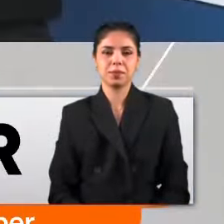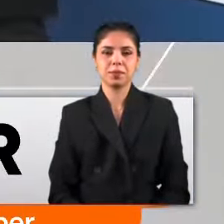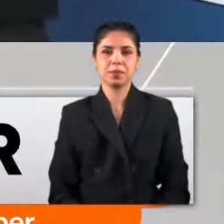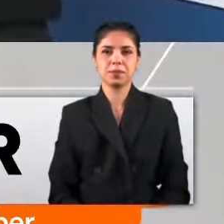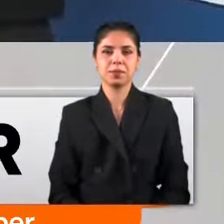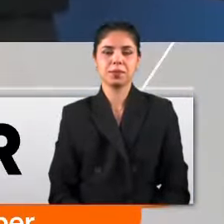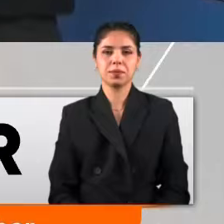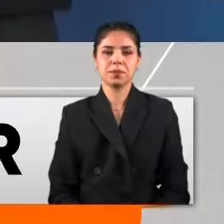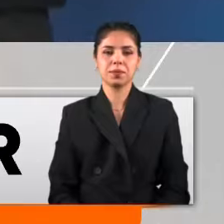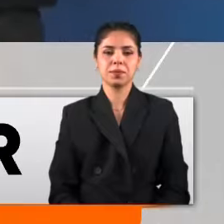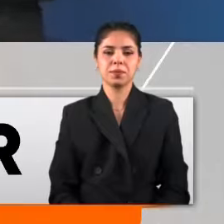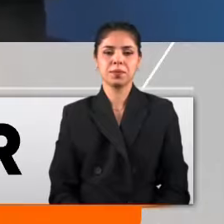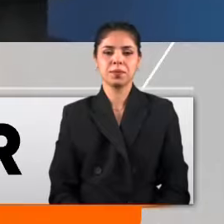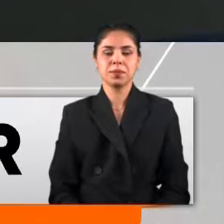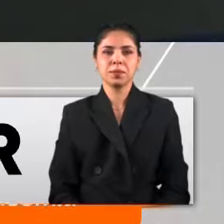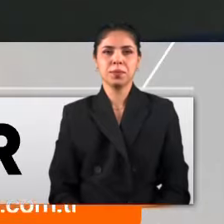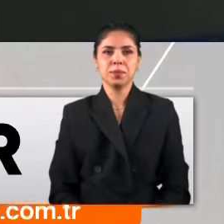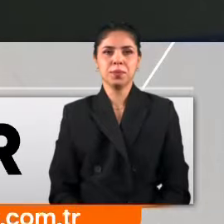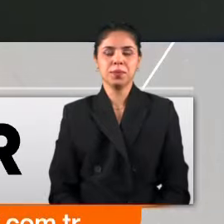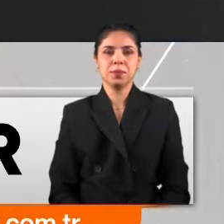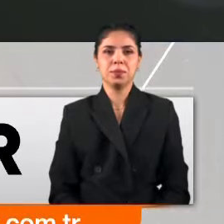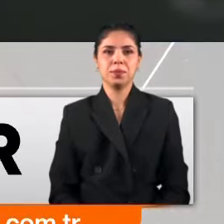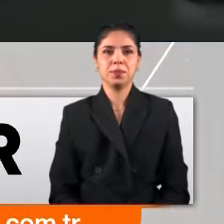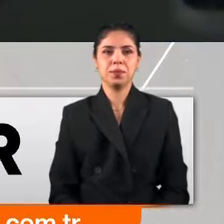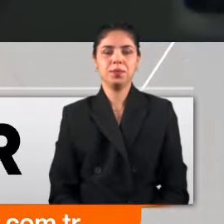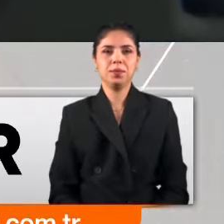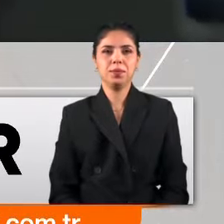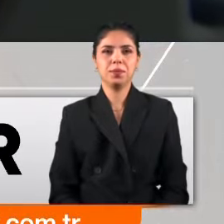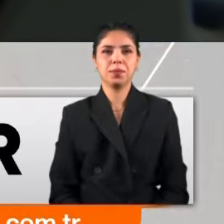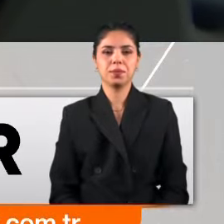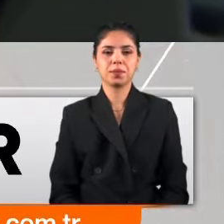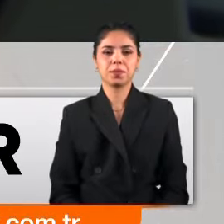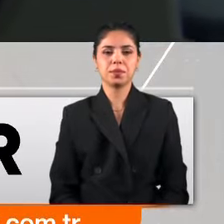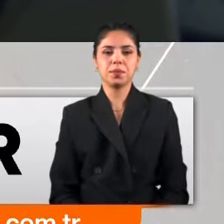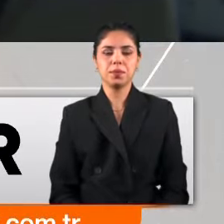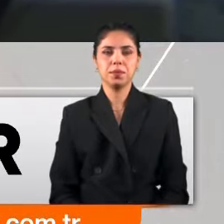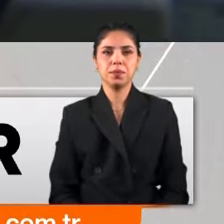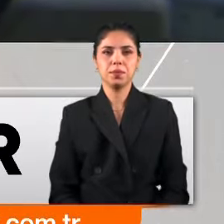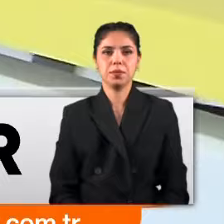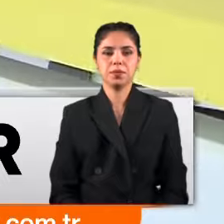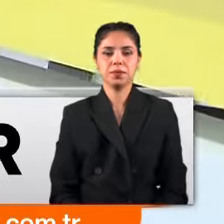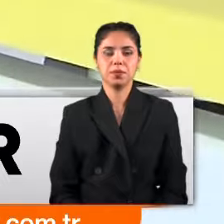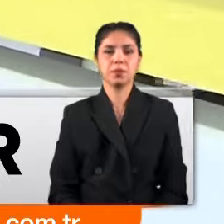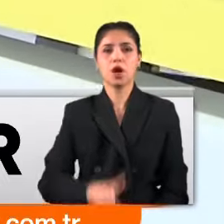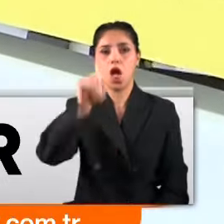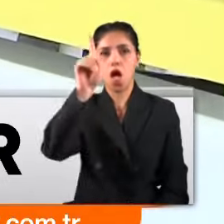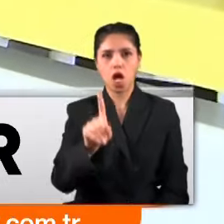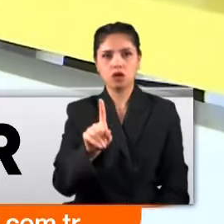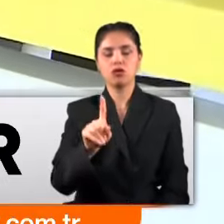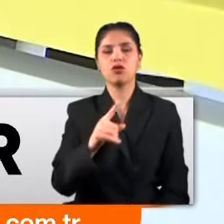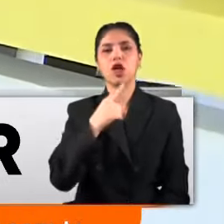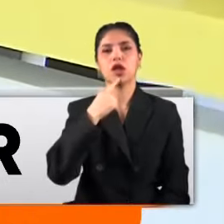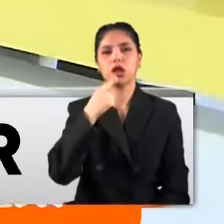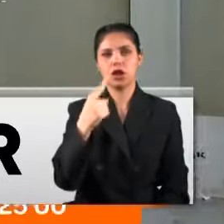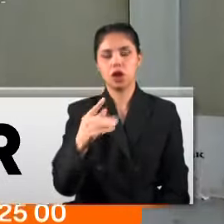Biz hükümet olarak da bu adımı atmaya hazırız. Çalışmalara kısa sürede de başlayabiliriz bu çerçevede. Önce sinyali geldi,